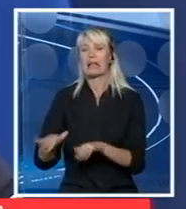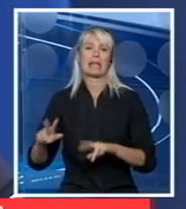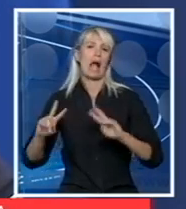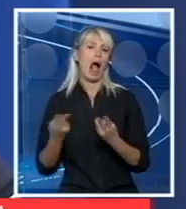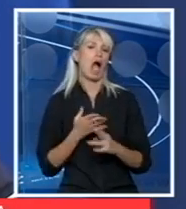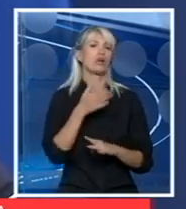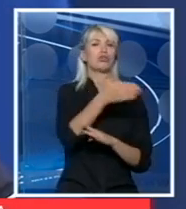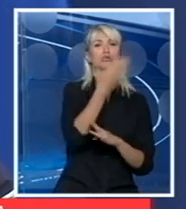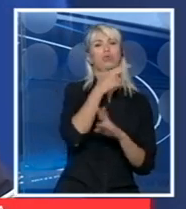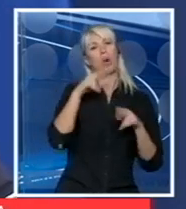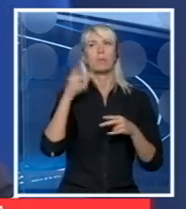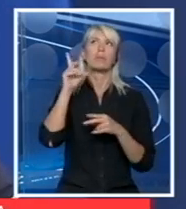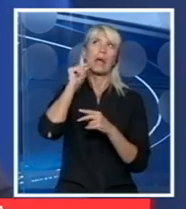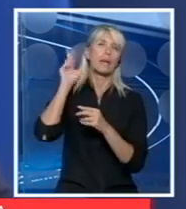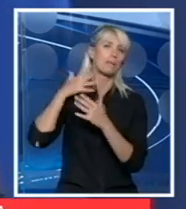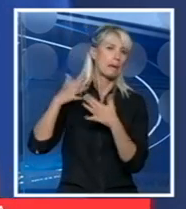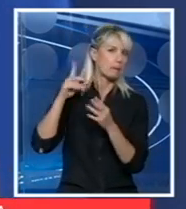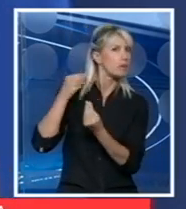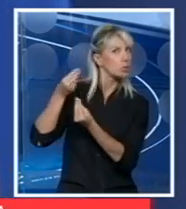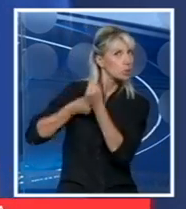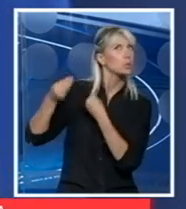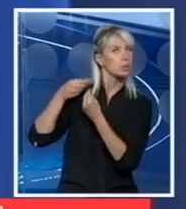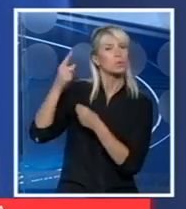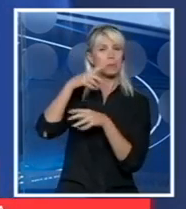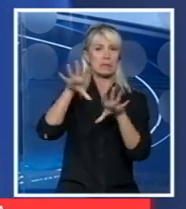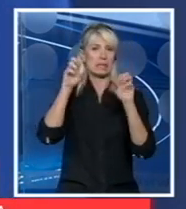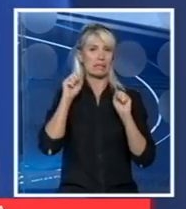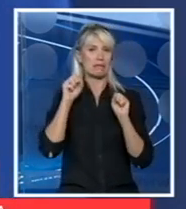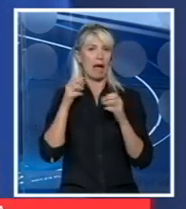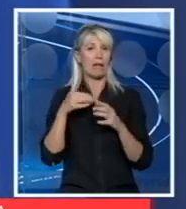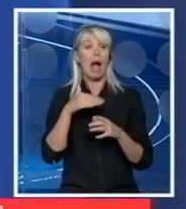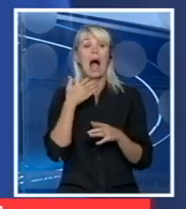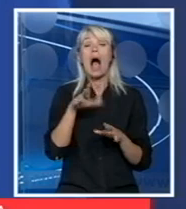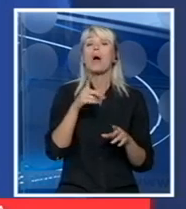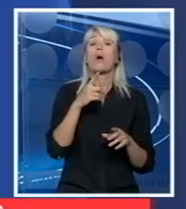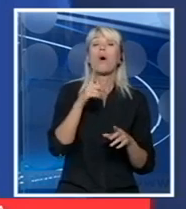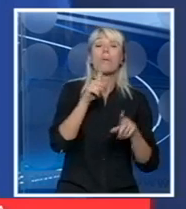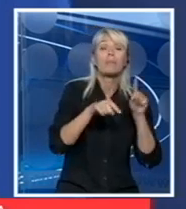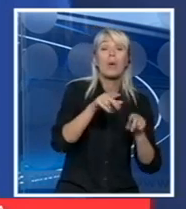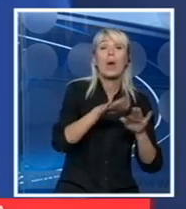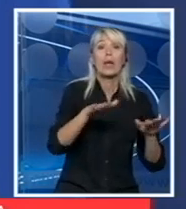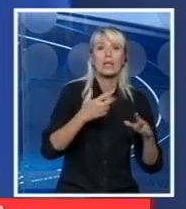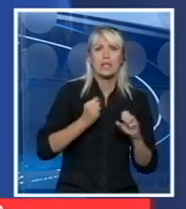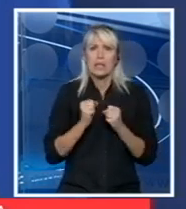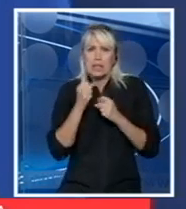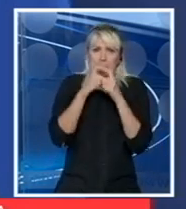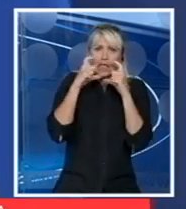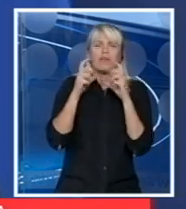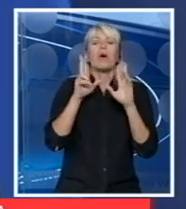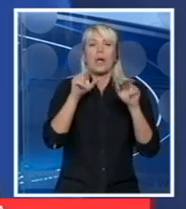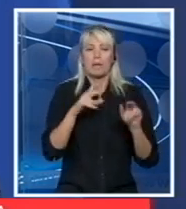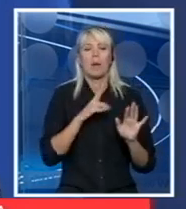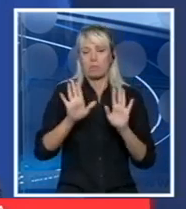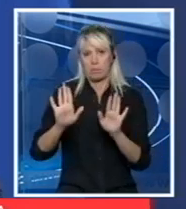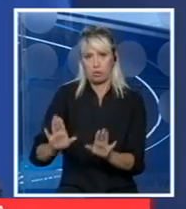uznemiren zbog toga, postoji znači i neki period kad može da skine tu masku i mislim da smo našli neki